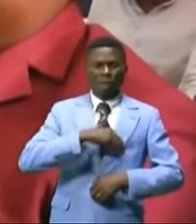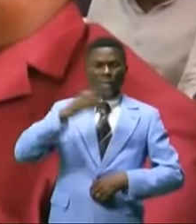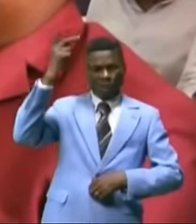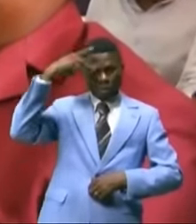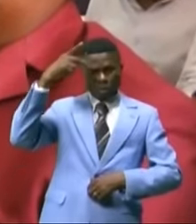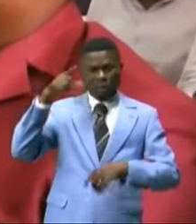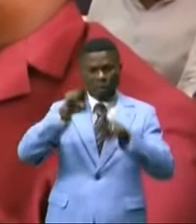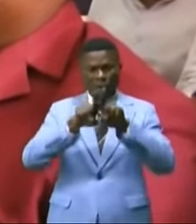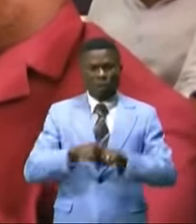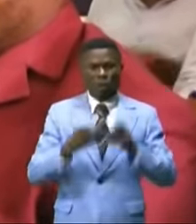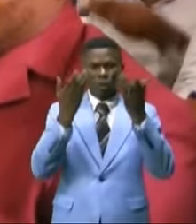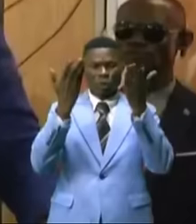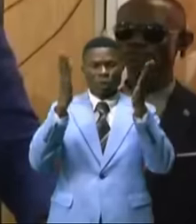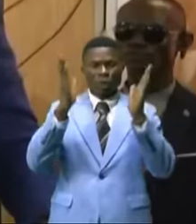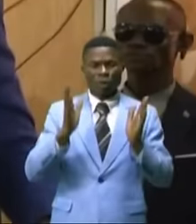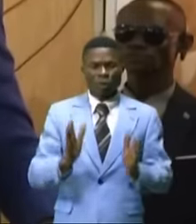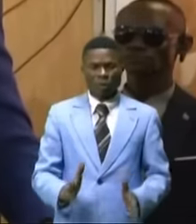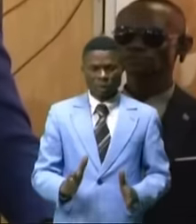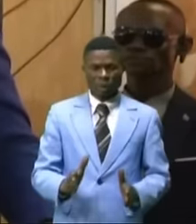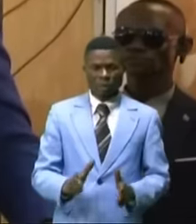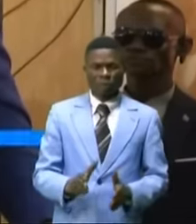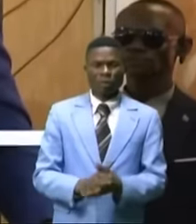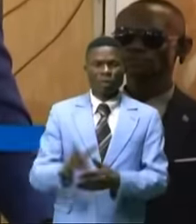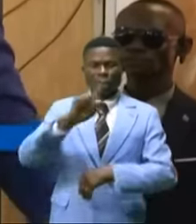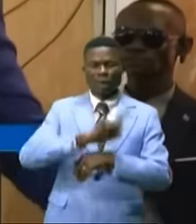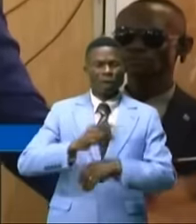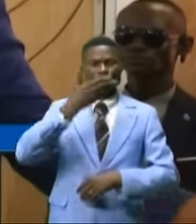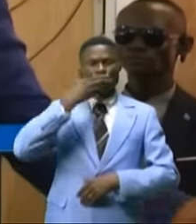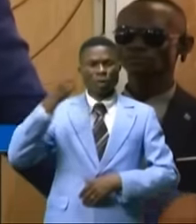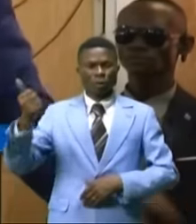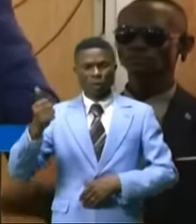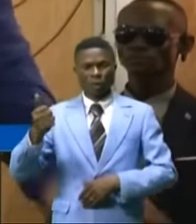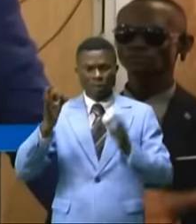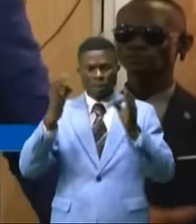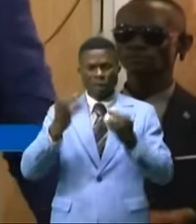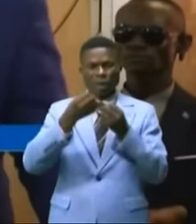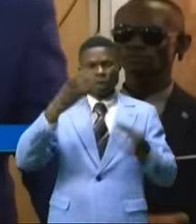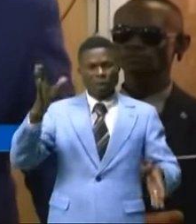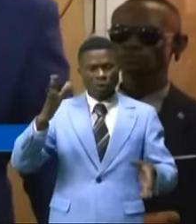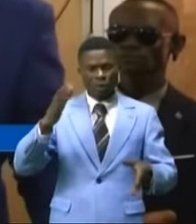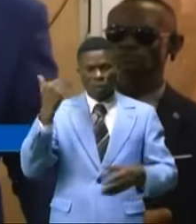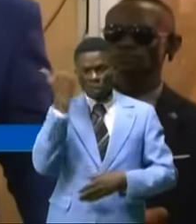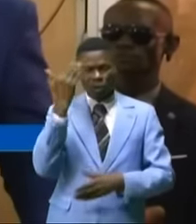et les étudiants. Nous sommes riches,